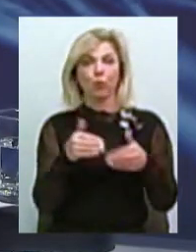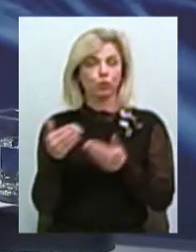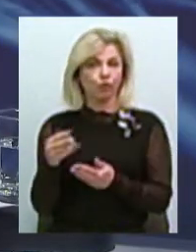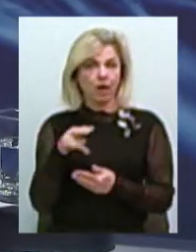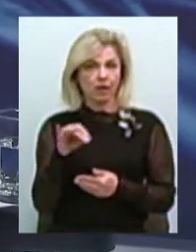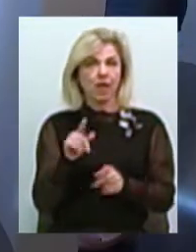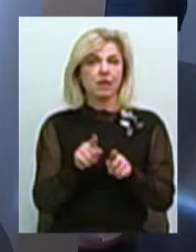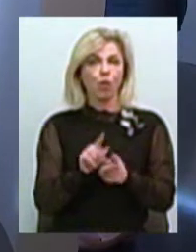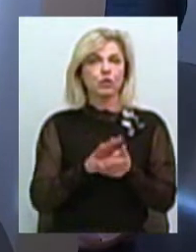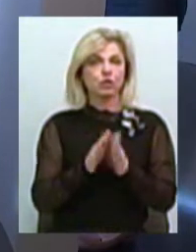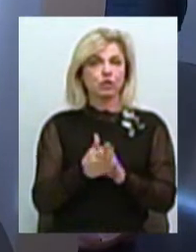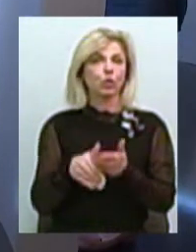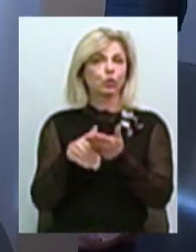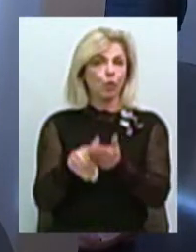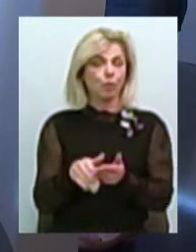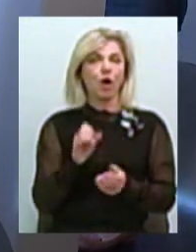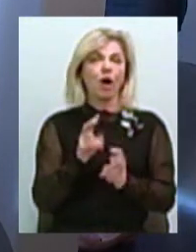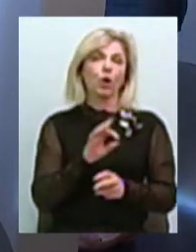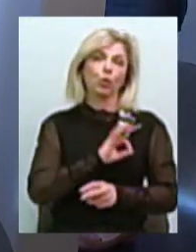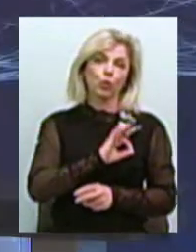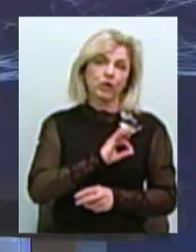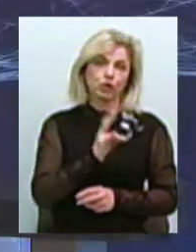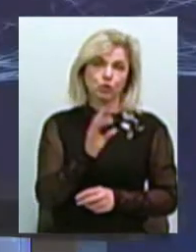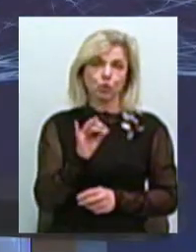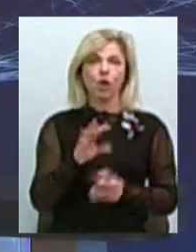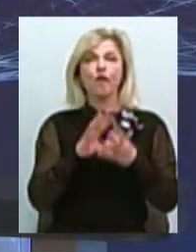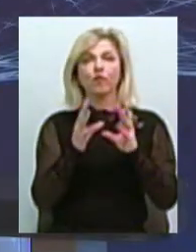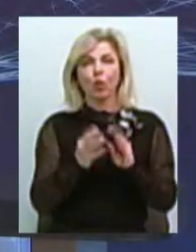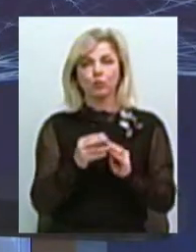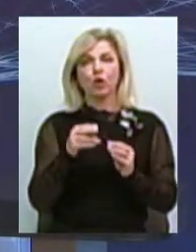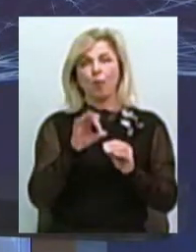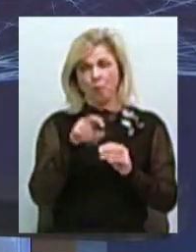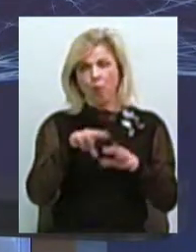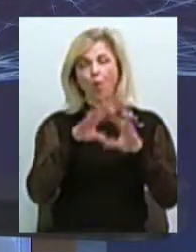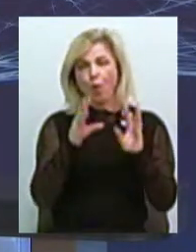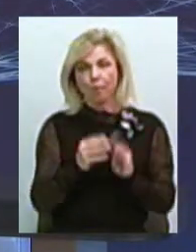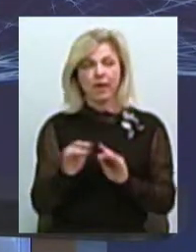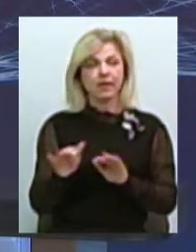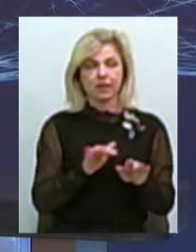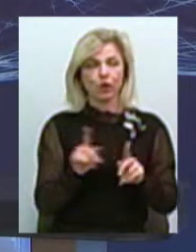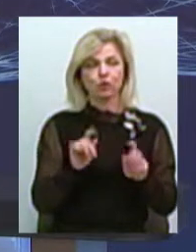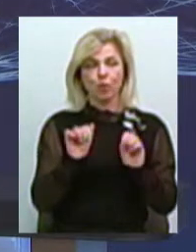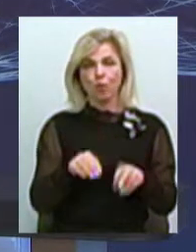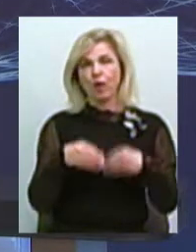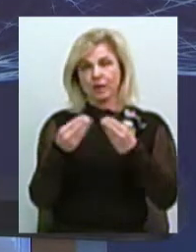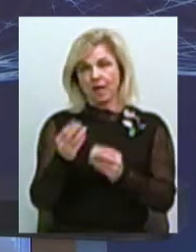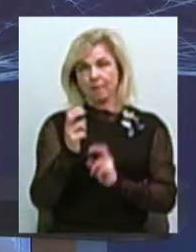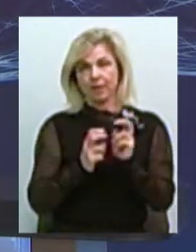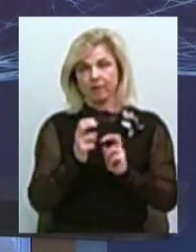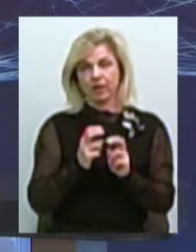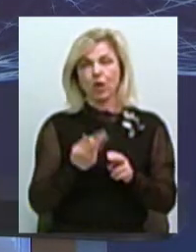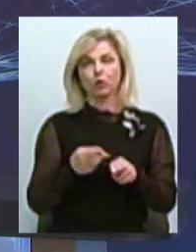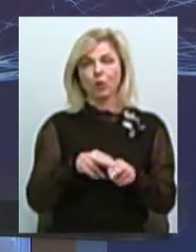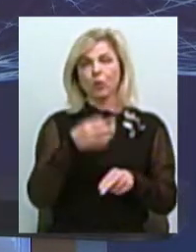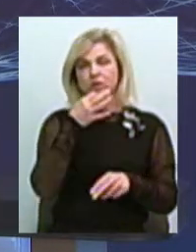даній ситуації допомогу як юридично, так і взагалі по комплексу дій, яке можна надати підприємство. Тому сказати,